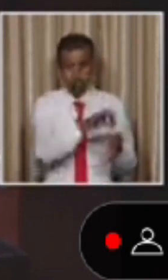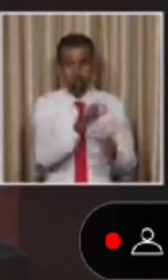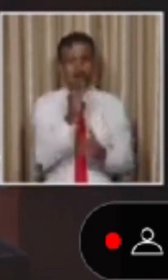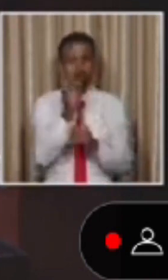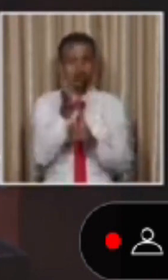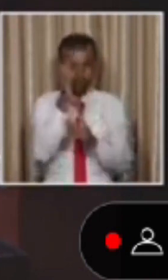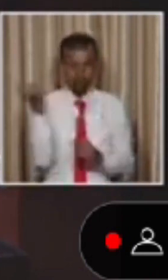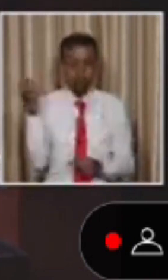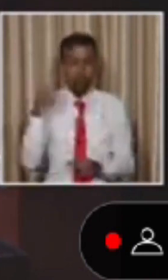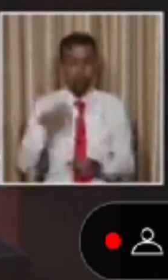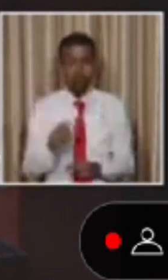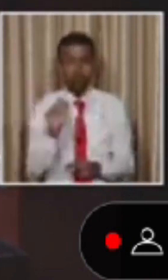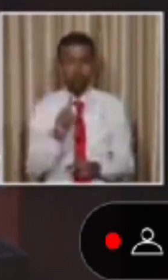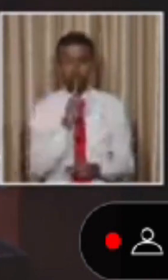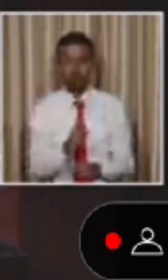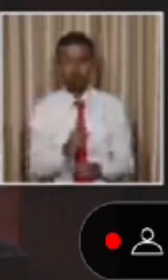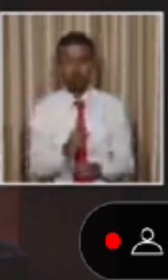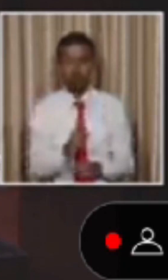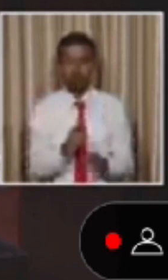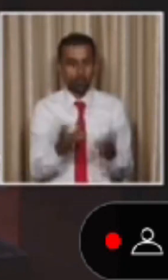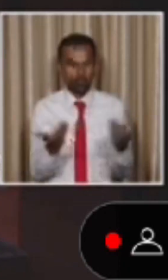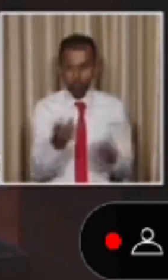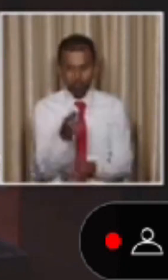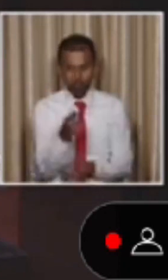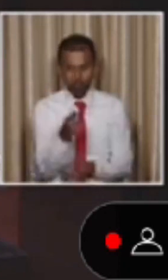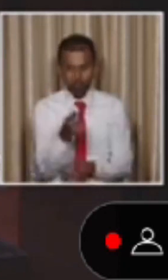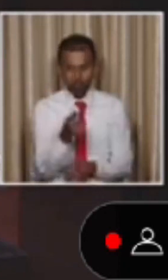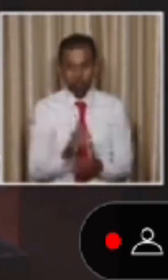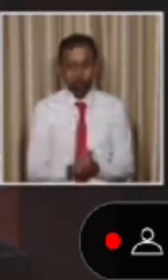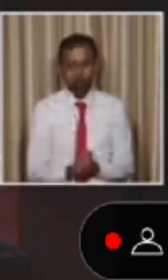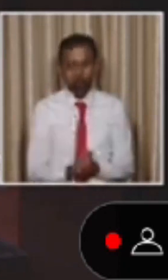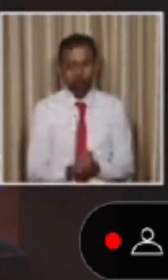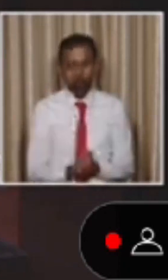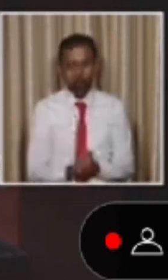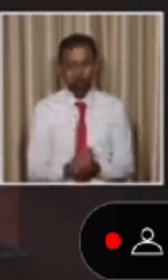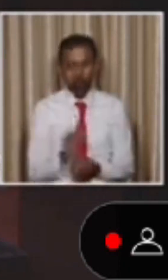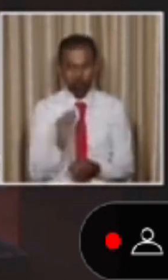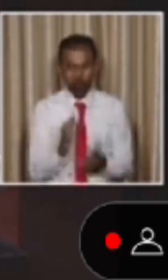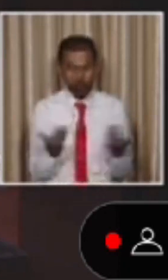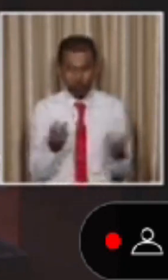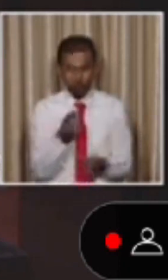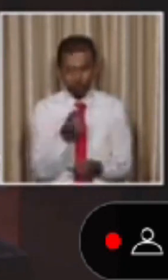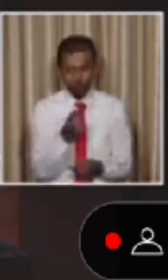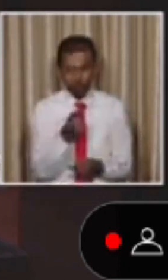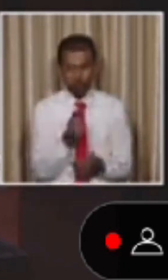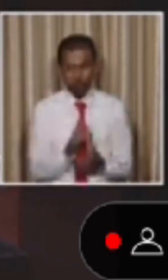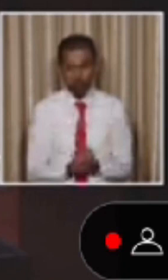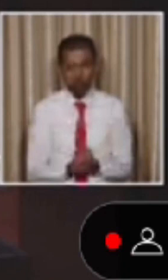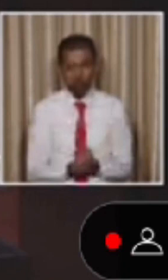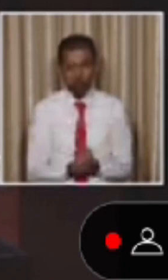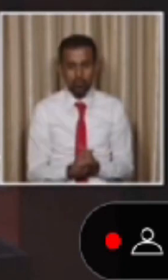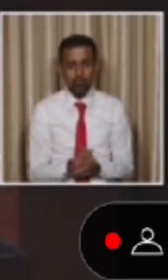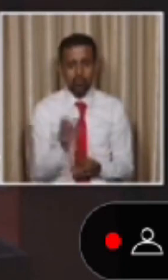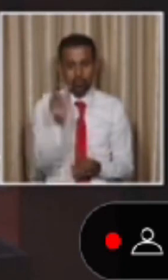මැවිල්ල. නැහැ කියනවද? නැහැ කියන්නේ නැහැ. පොඩේ. තපරේ නැහැ ඉද. ඉතින් ඔය